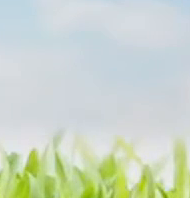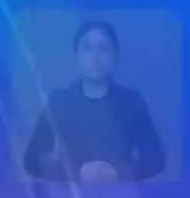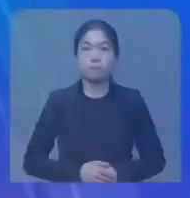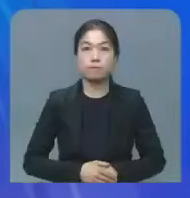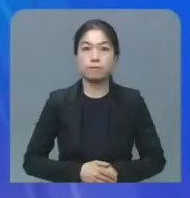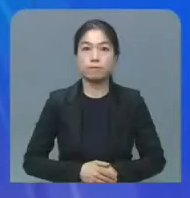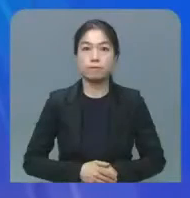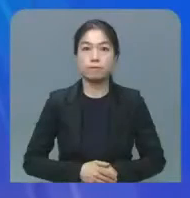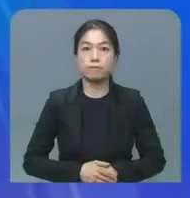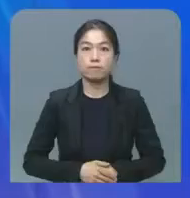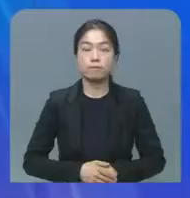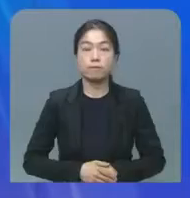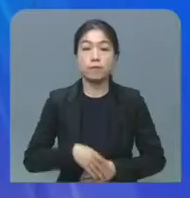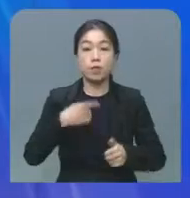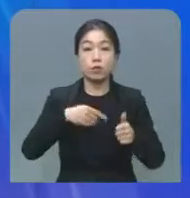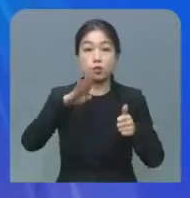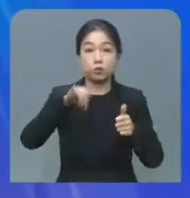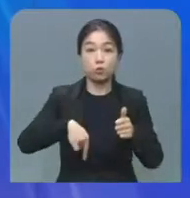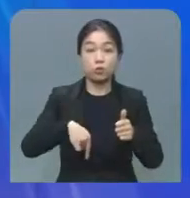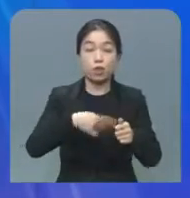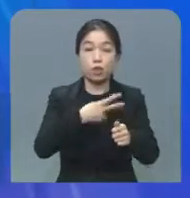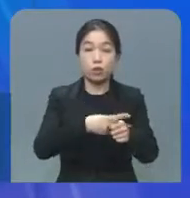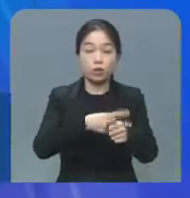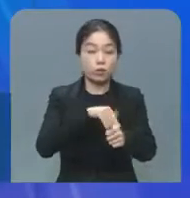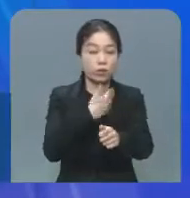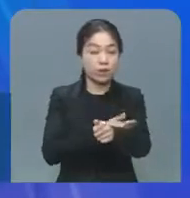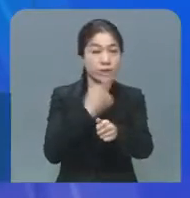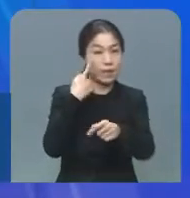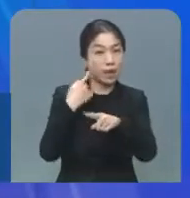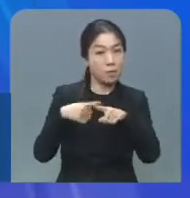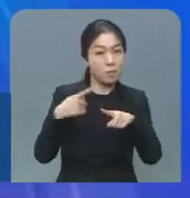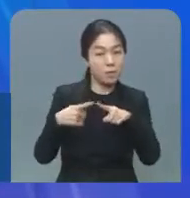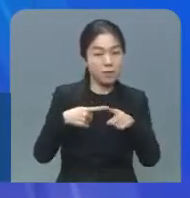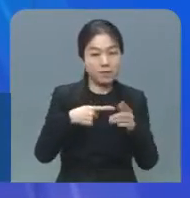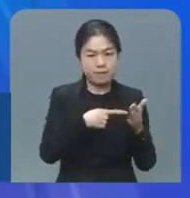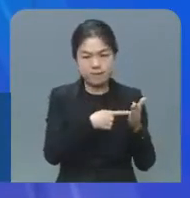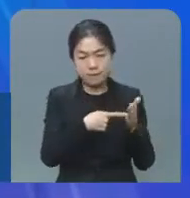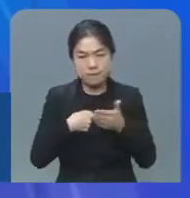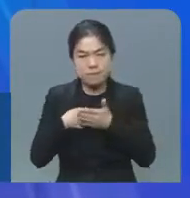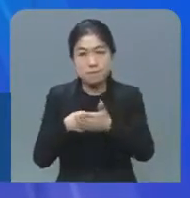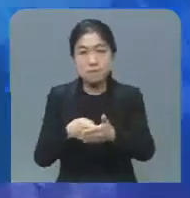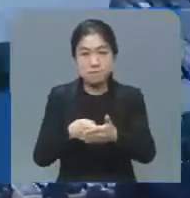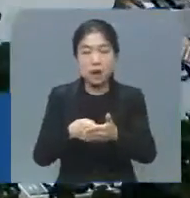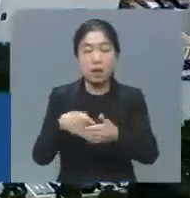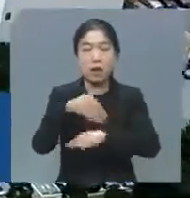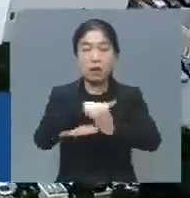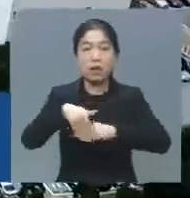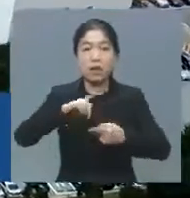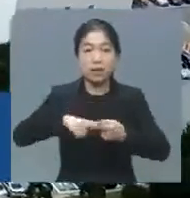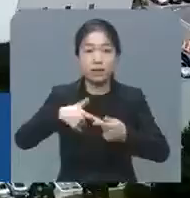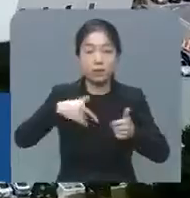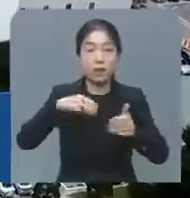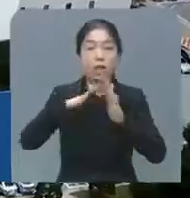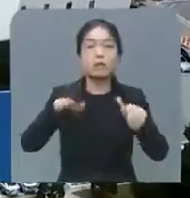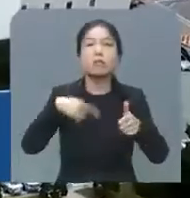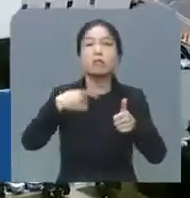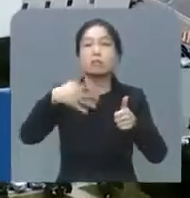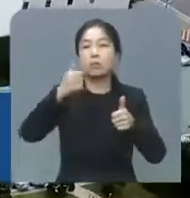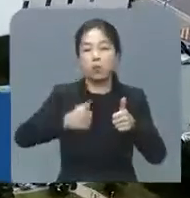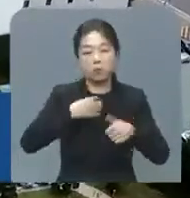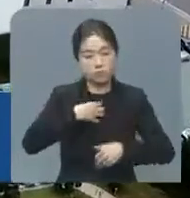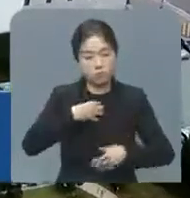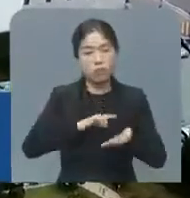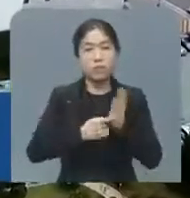5 교육부에 교원능력개발평가 강행 방침에 대해 창 소공 전라남도 교육감 이 우려를 표명했습니다